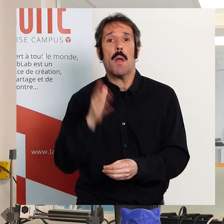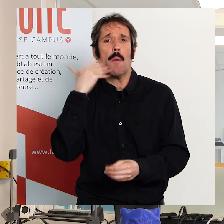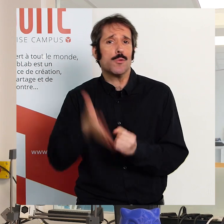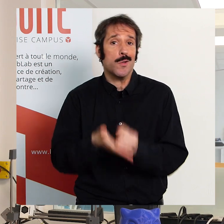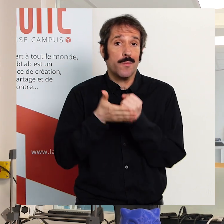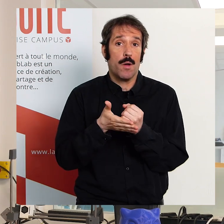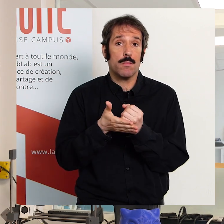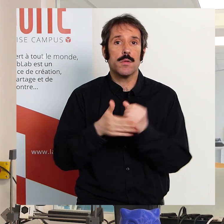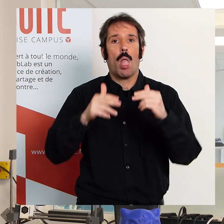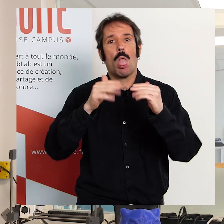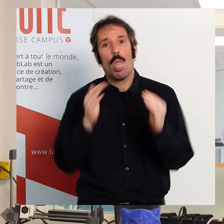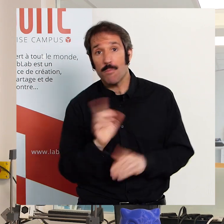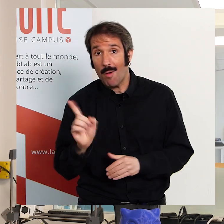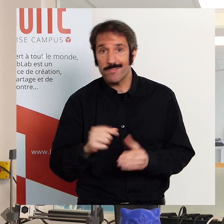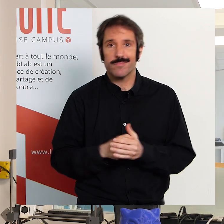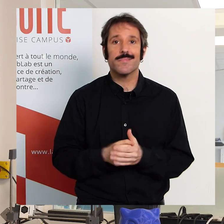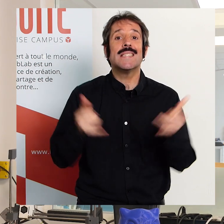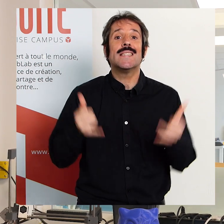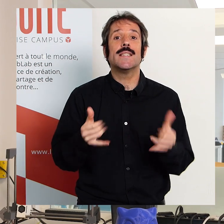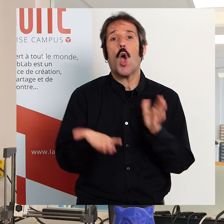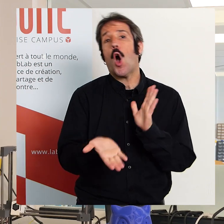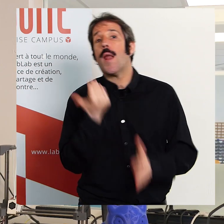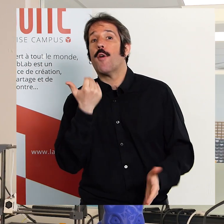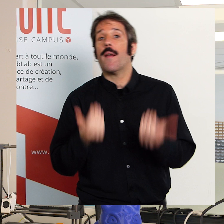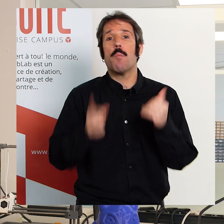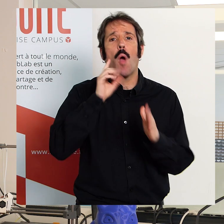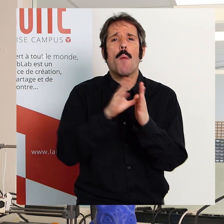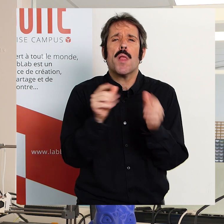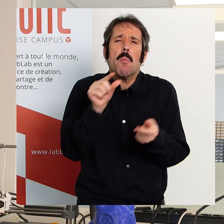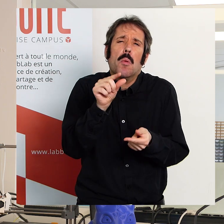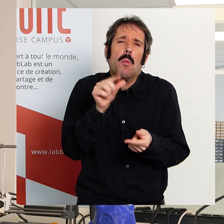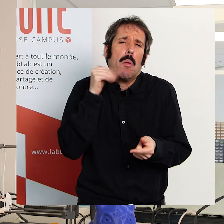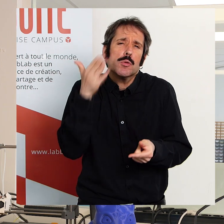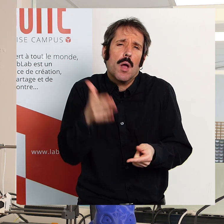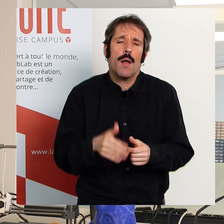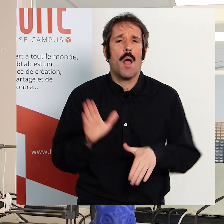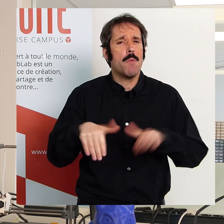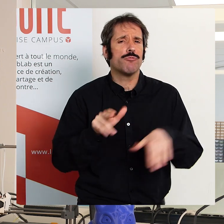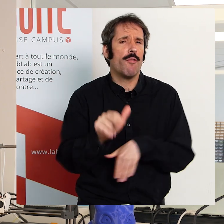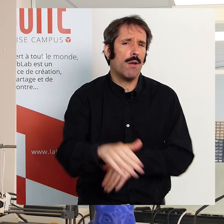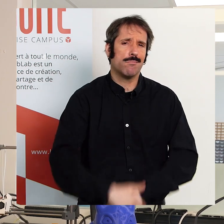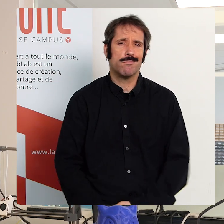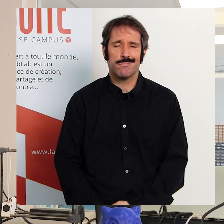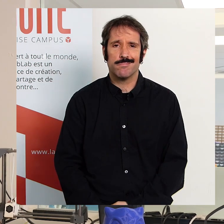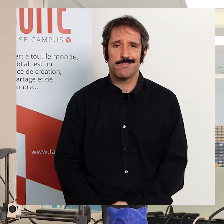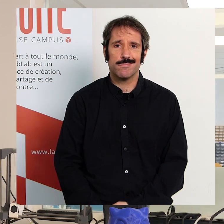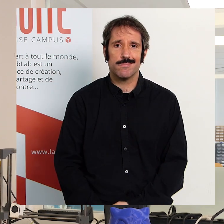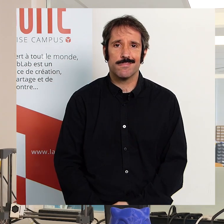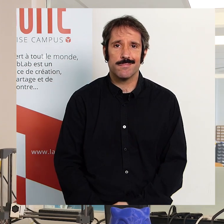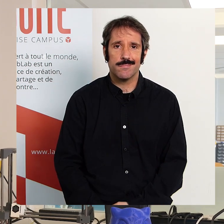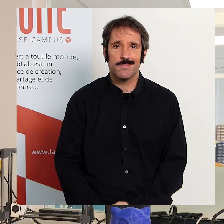sans besoin de support, ça ne ploie pas. Donc dans mon cas, je vais les enlever vu que mon modèle est tout petit. Ça marchera, hein.